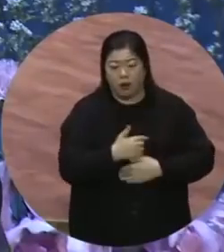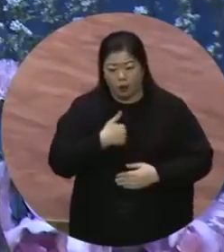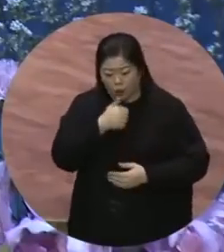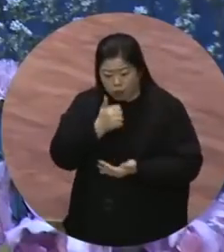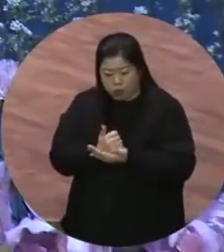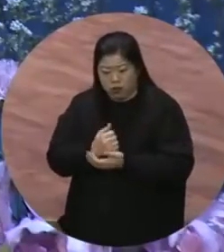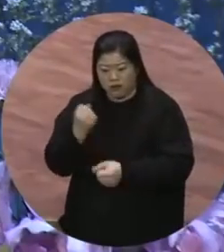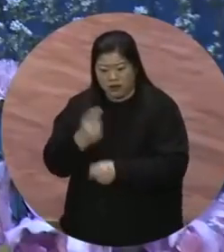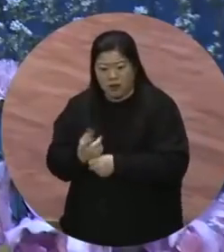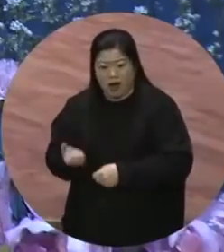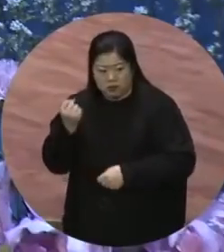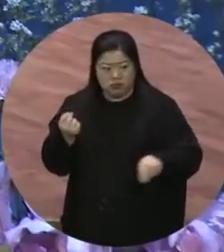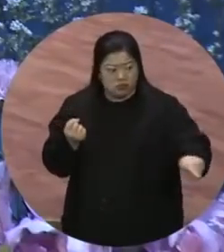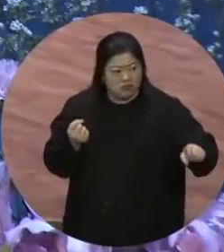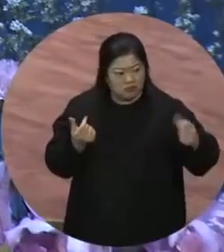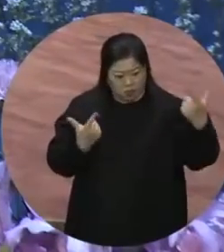하나님